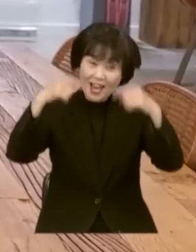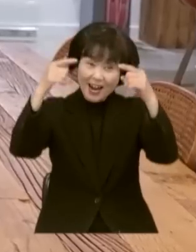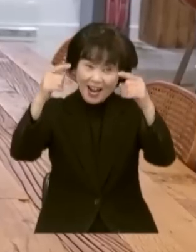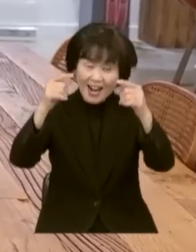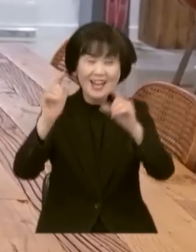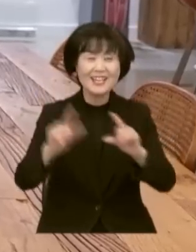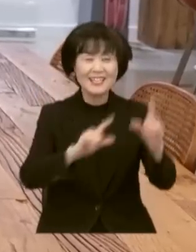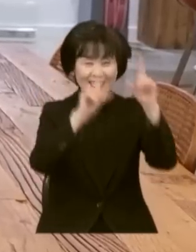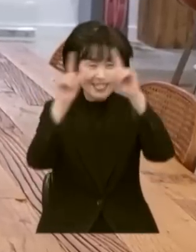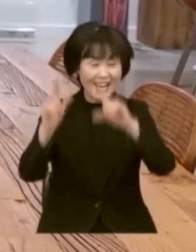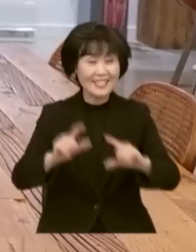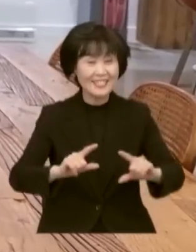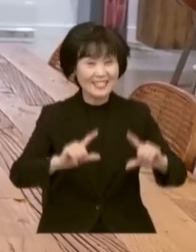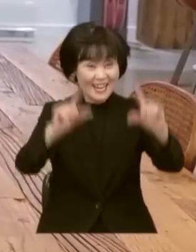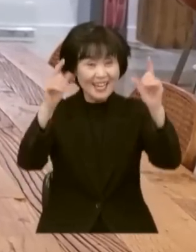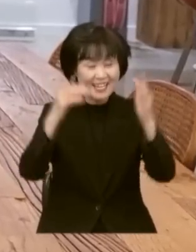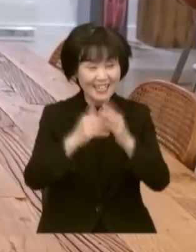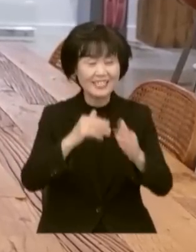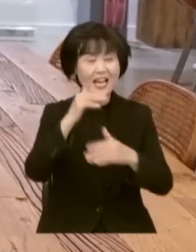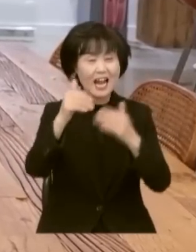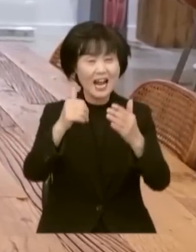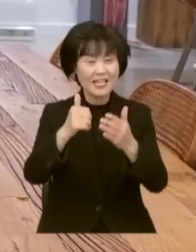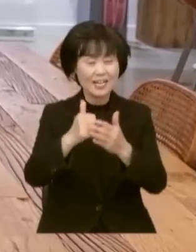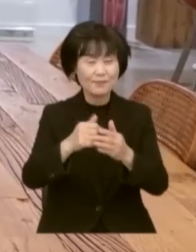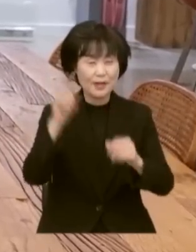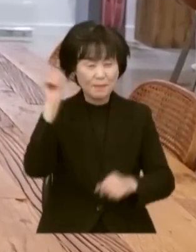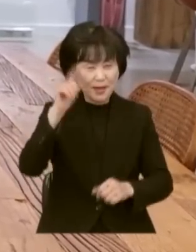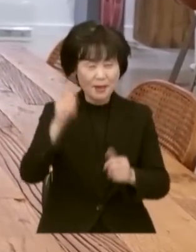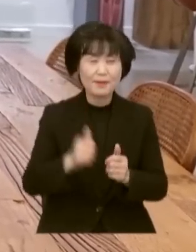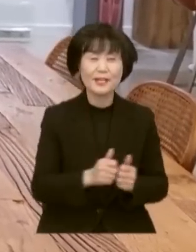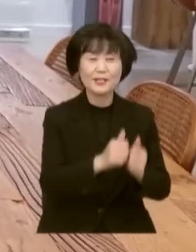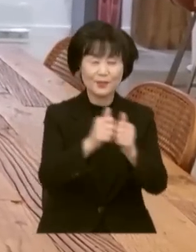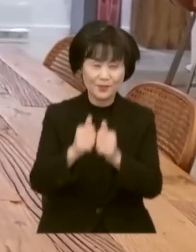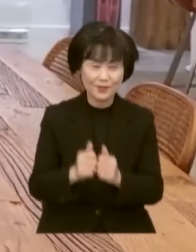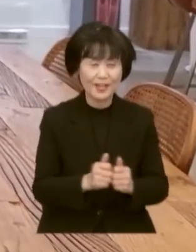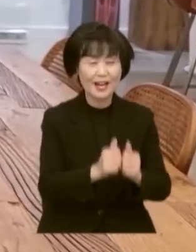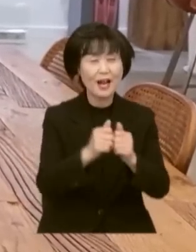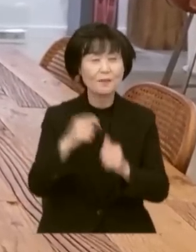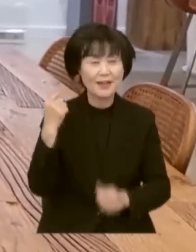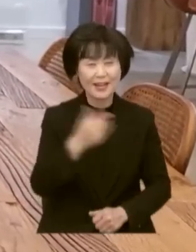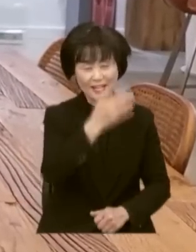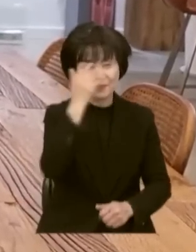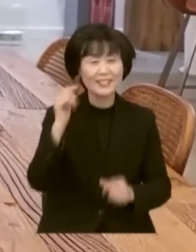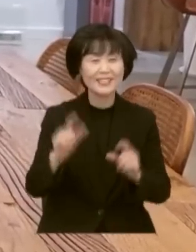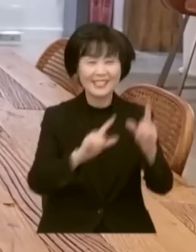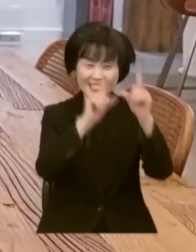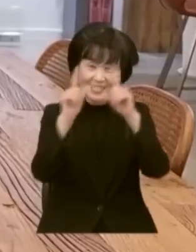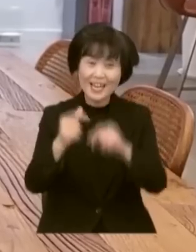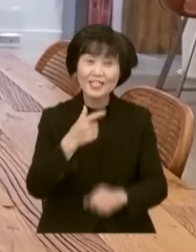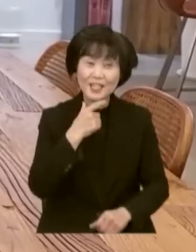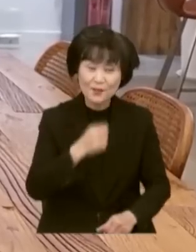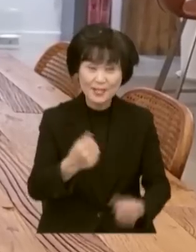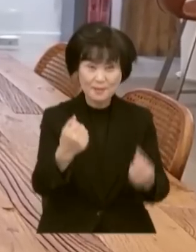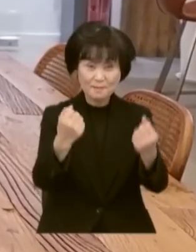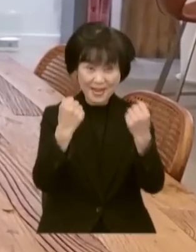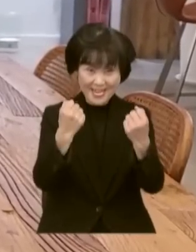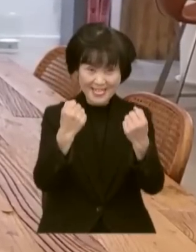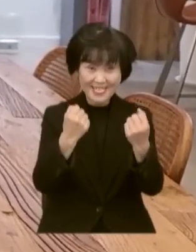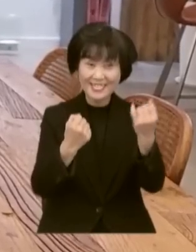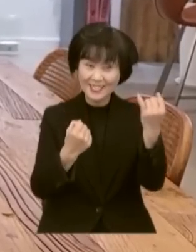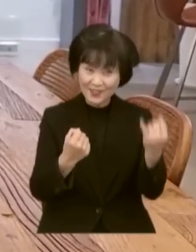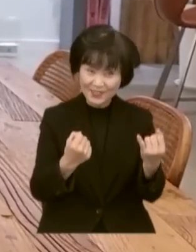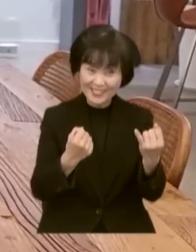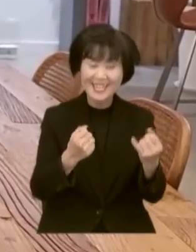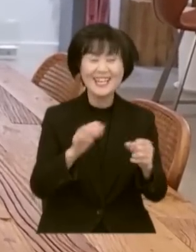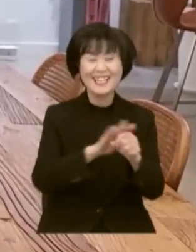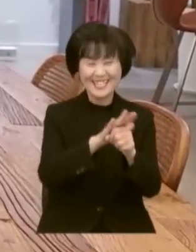every day 하나님과 동행하며 아름답게 행복하게 살길 바래. 늘 응원한다. 화이팅 내 동생